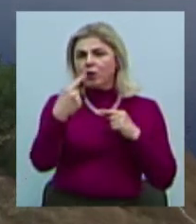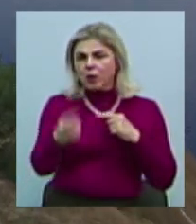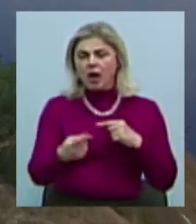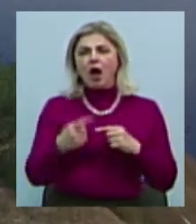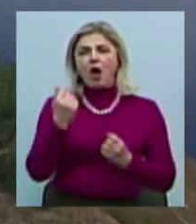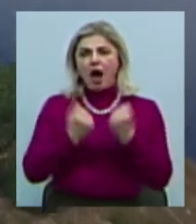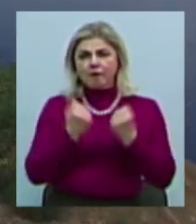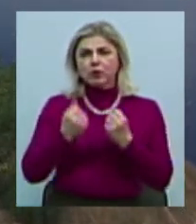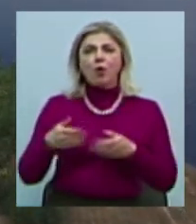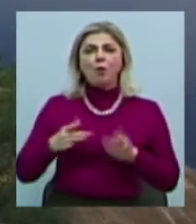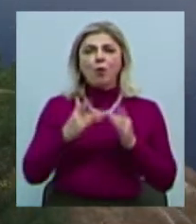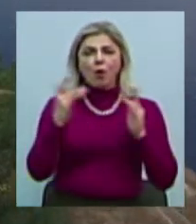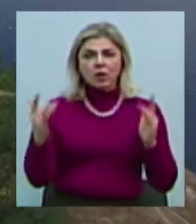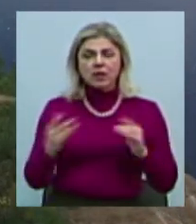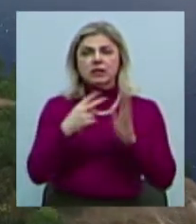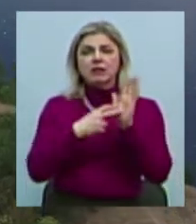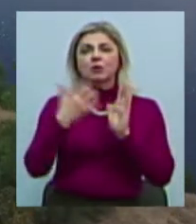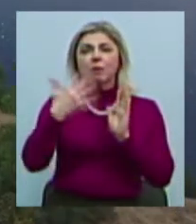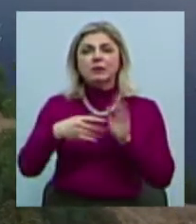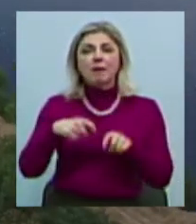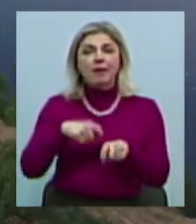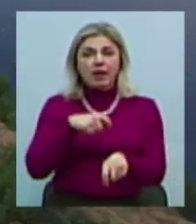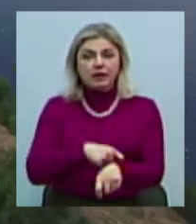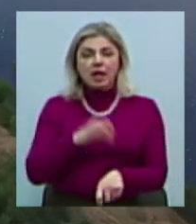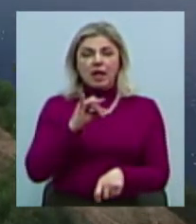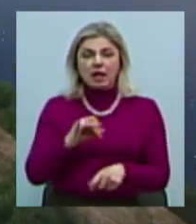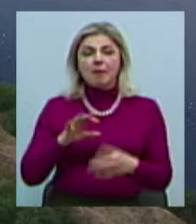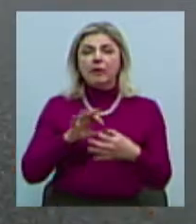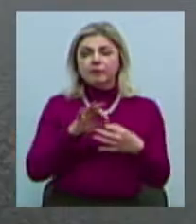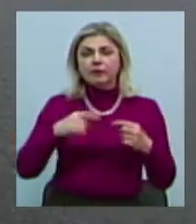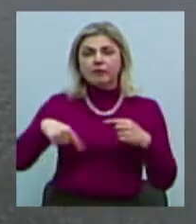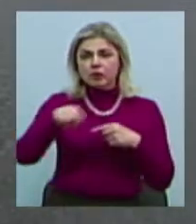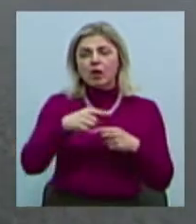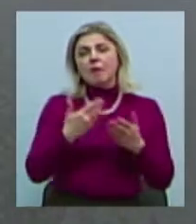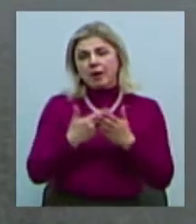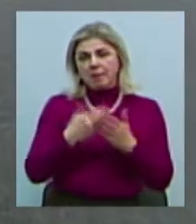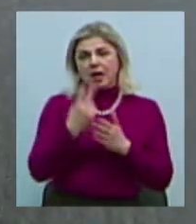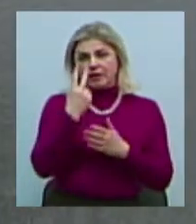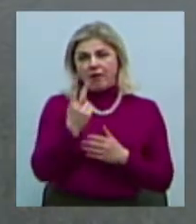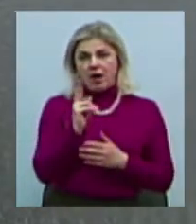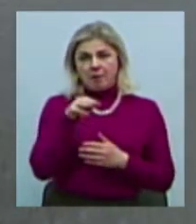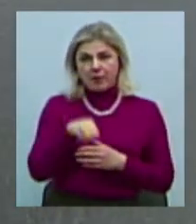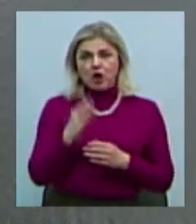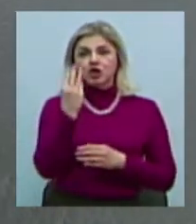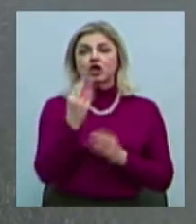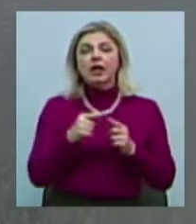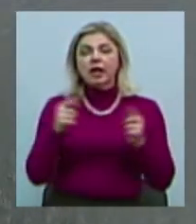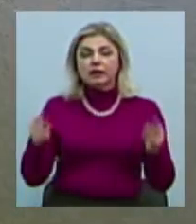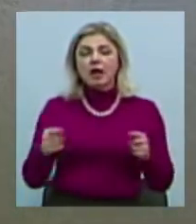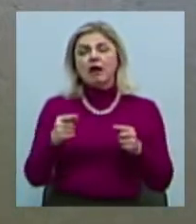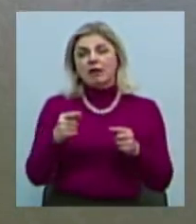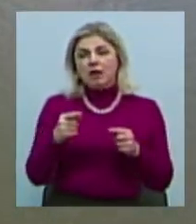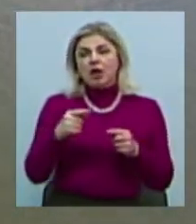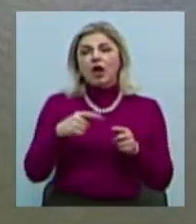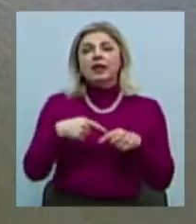міст, завдовжки 750 метрів, а з насипною частиною близько 2 кілометрів. Ширина – 15,7 метра,